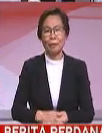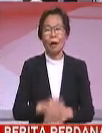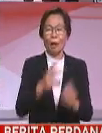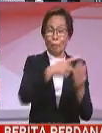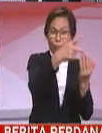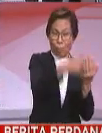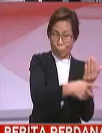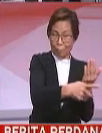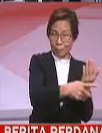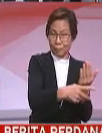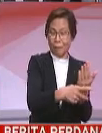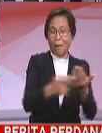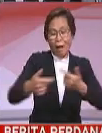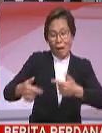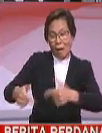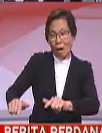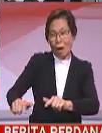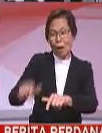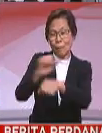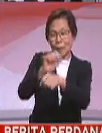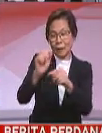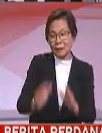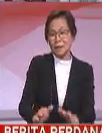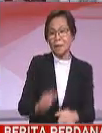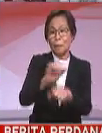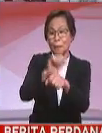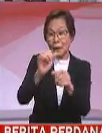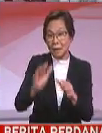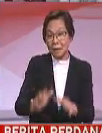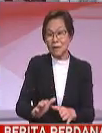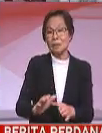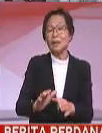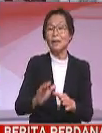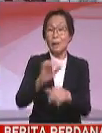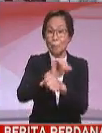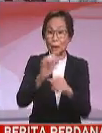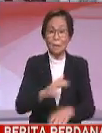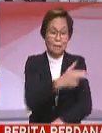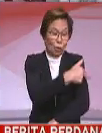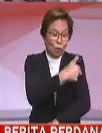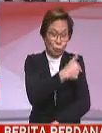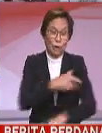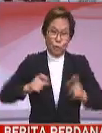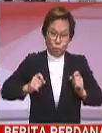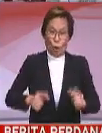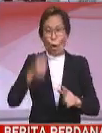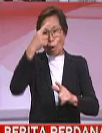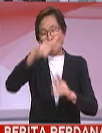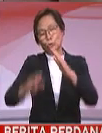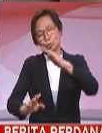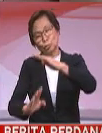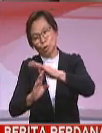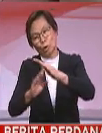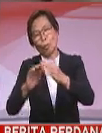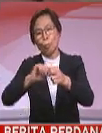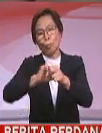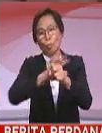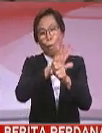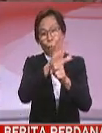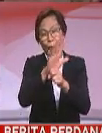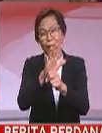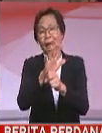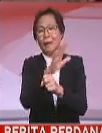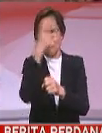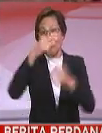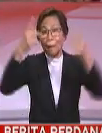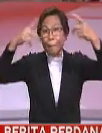Inisiatif itu turut memberi ruang kepada kakitangan perubatan swasta meningkatkan kemahiran dalam menangani kes COVID-19. Dan